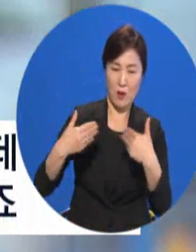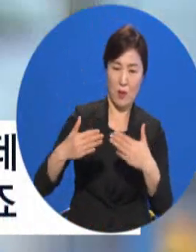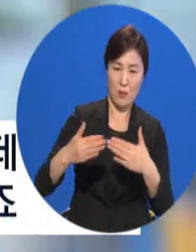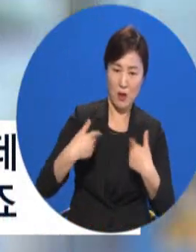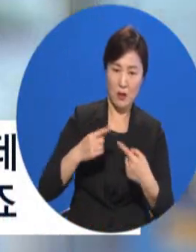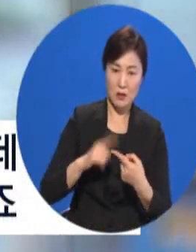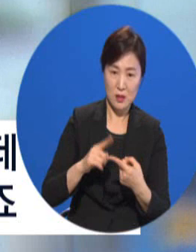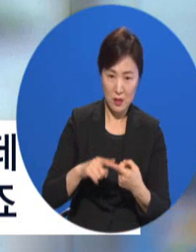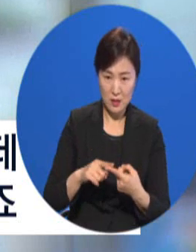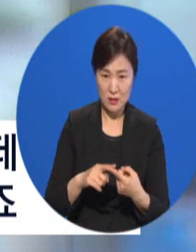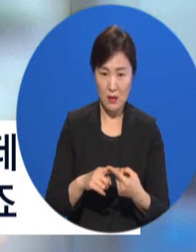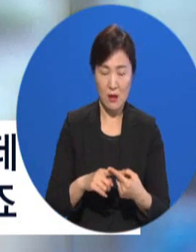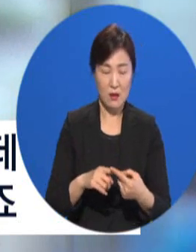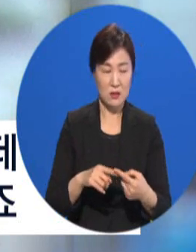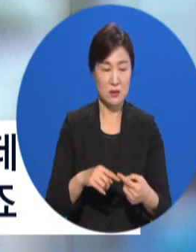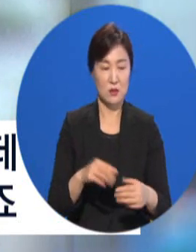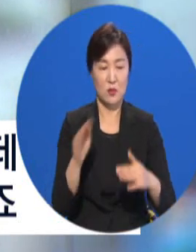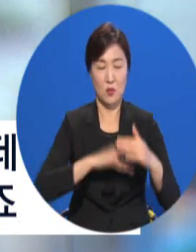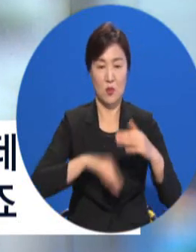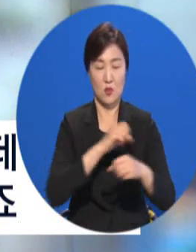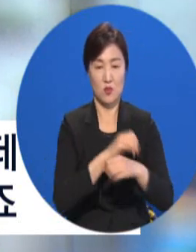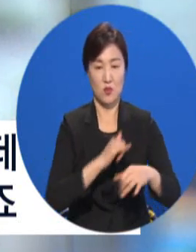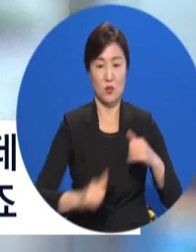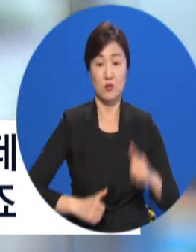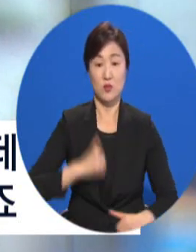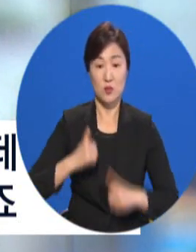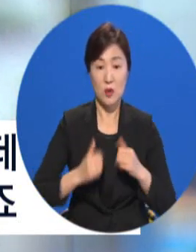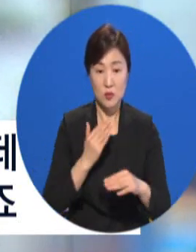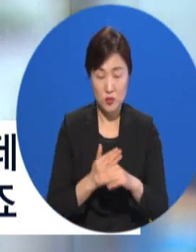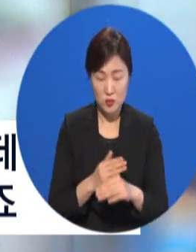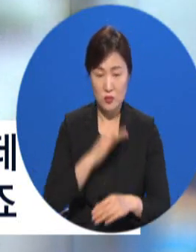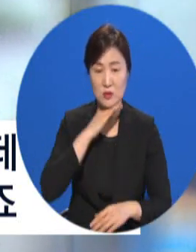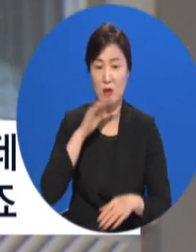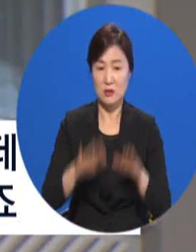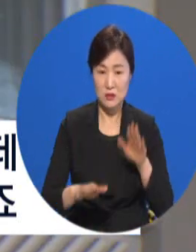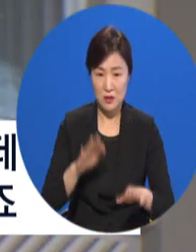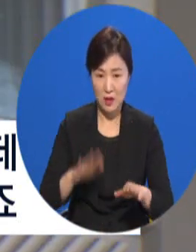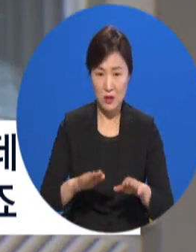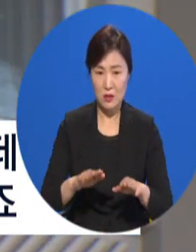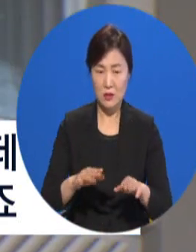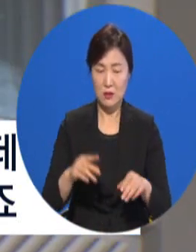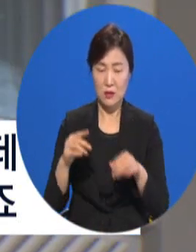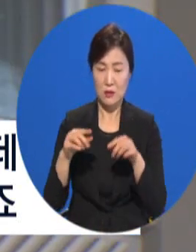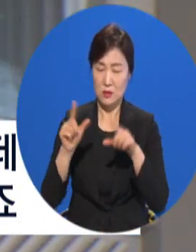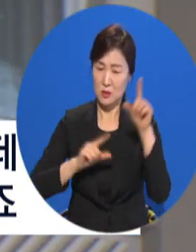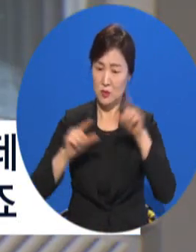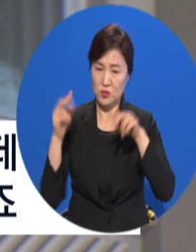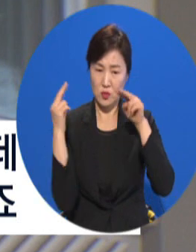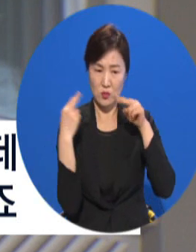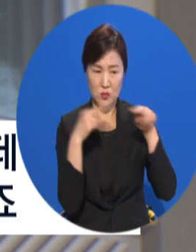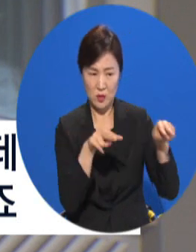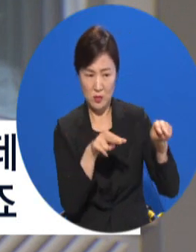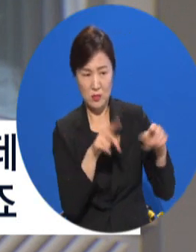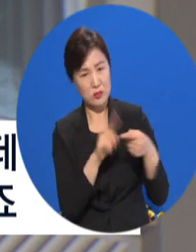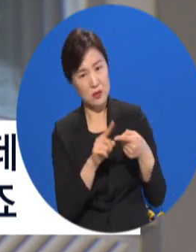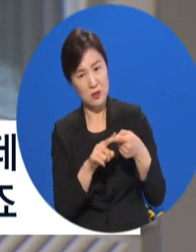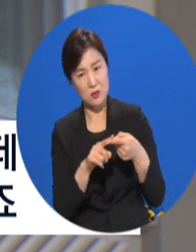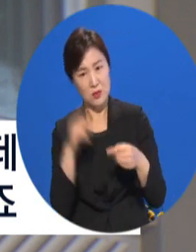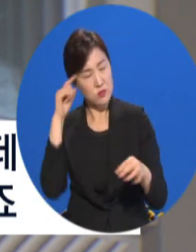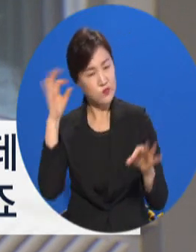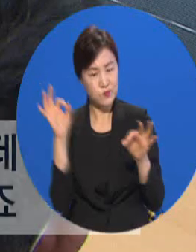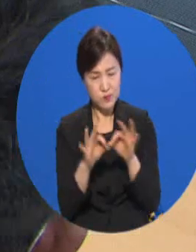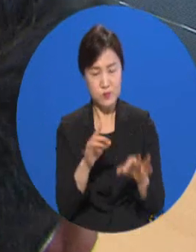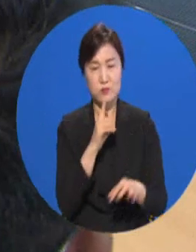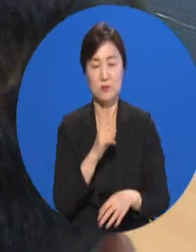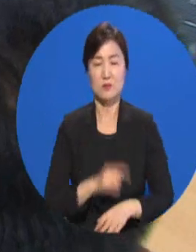부분에 대해서 애들이 분노하는 건데 이거를 뭐 세대 차이고 그 그런 식으로 바라보는 시각 자체는 진짜 너무